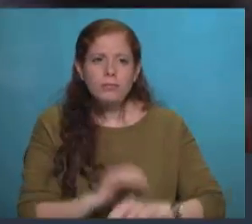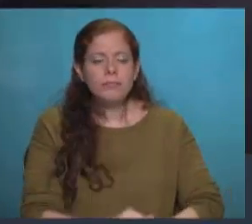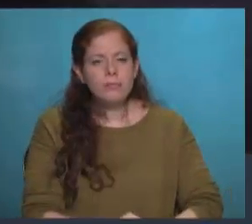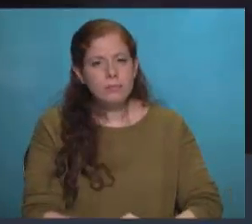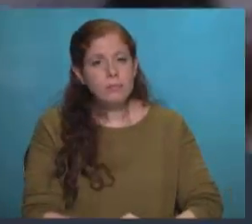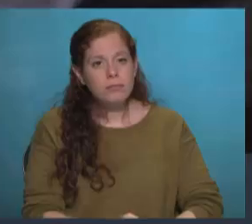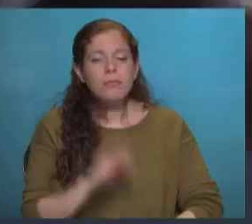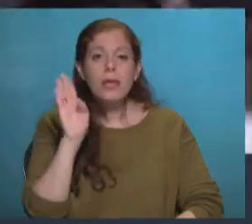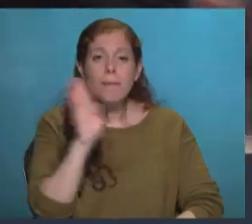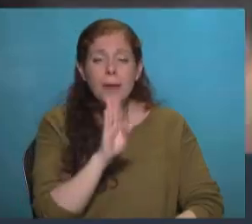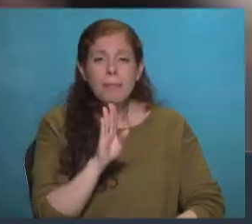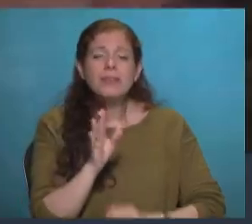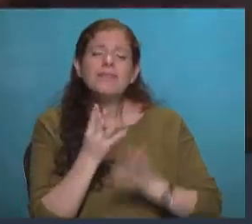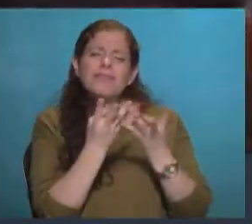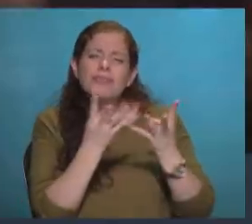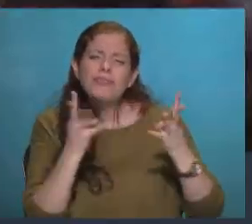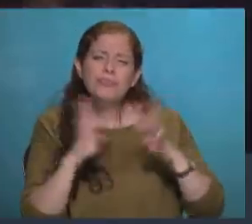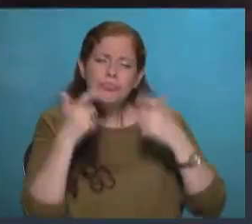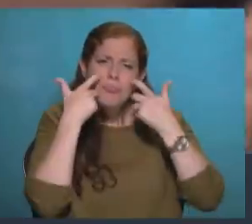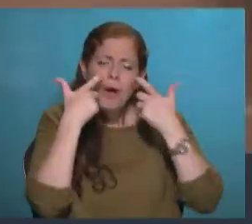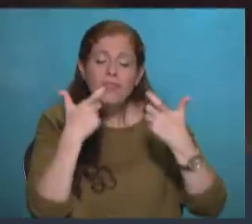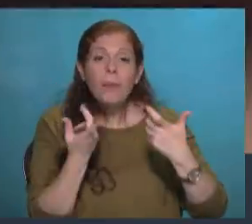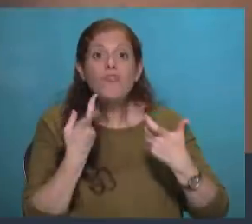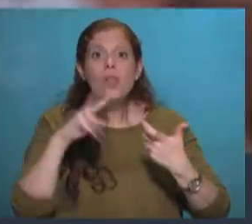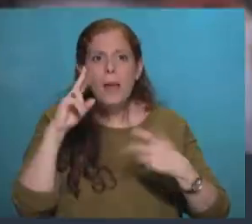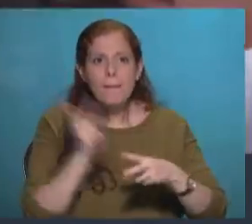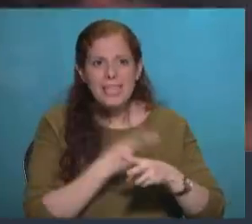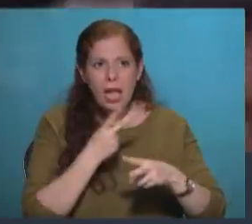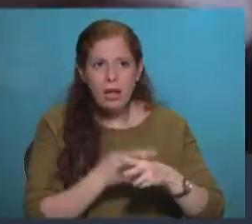הוקף בעשרות מאבטחים, אפילו יותר מהרגיל.